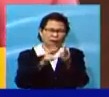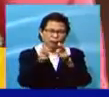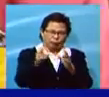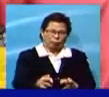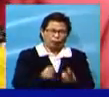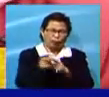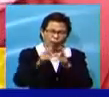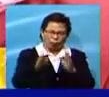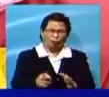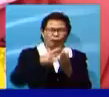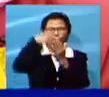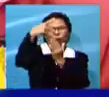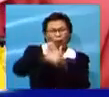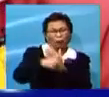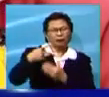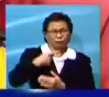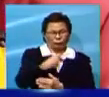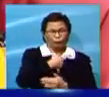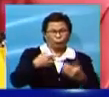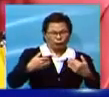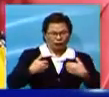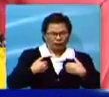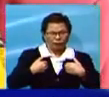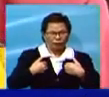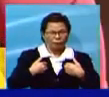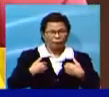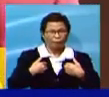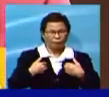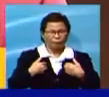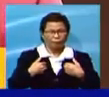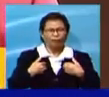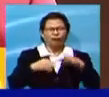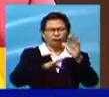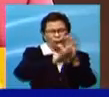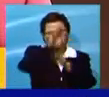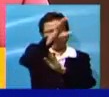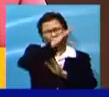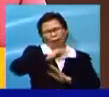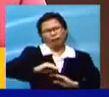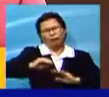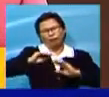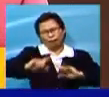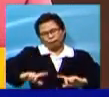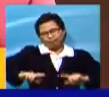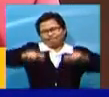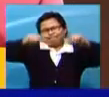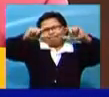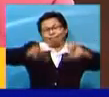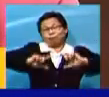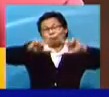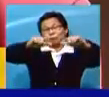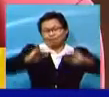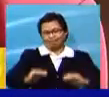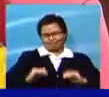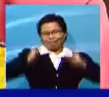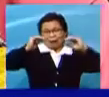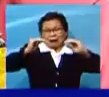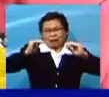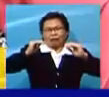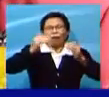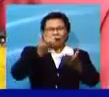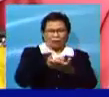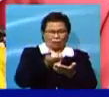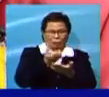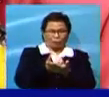programs that we have been able to develop and put them on a higher level of